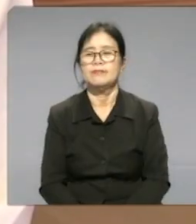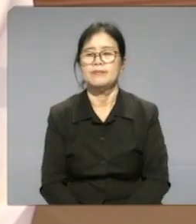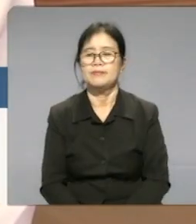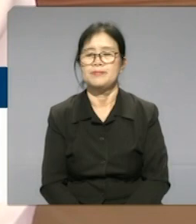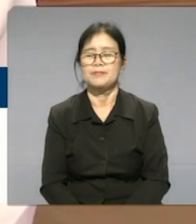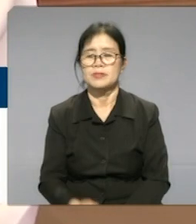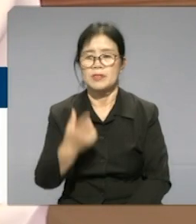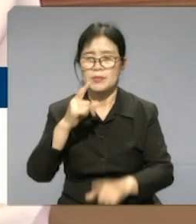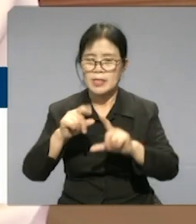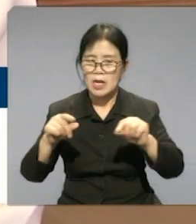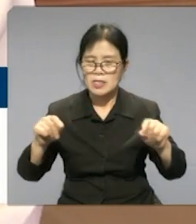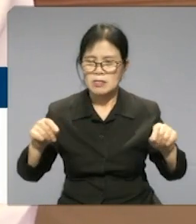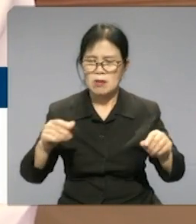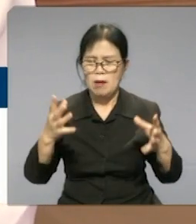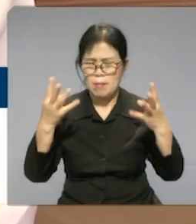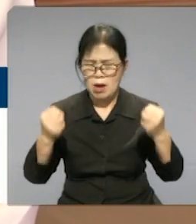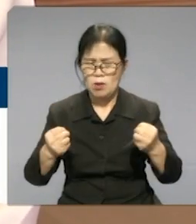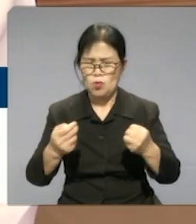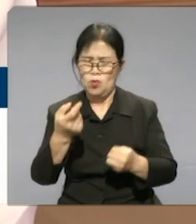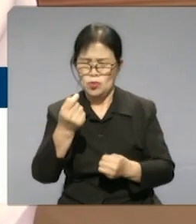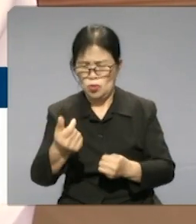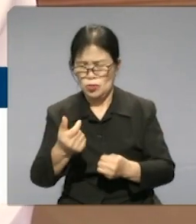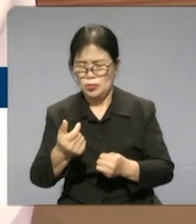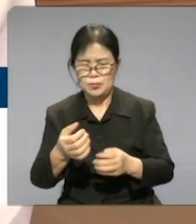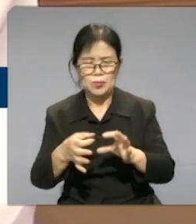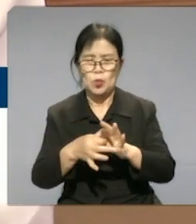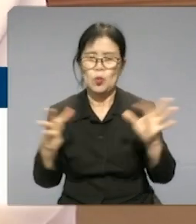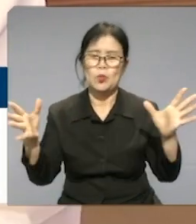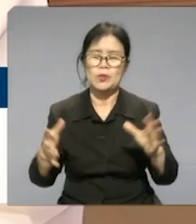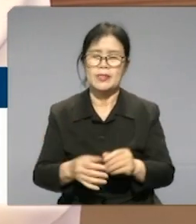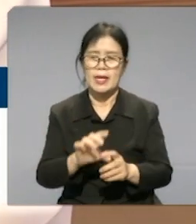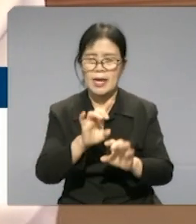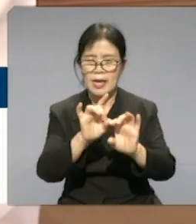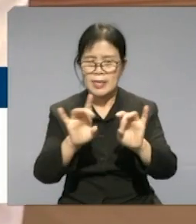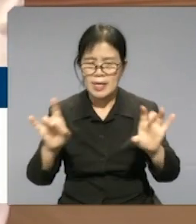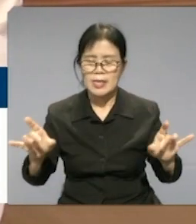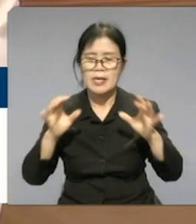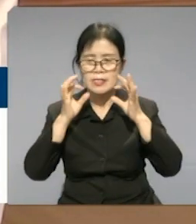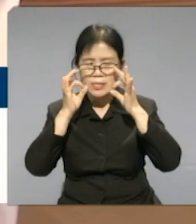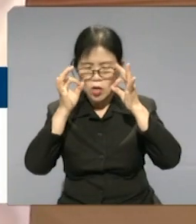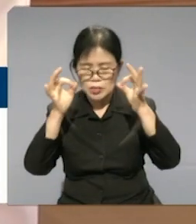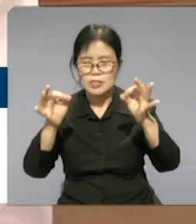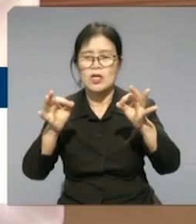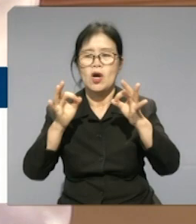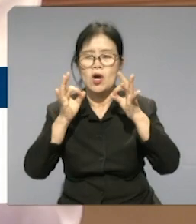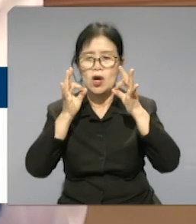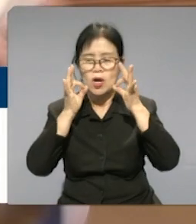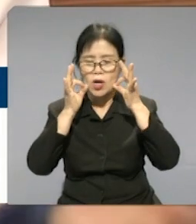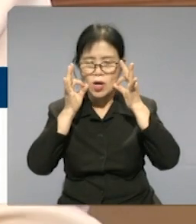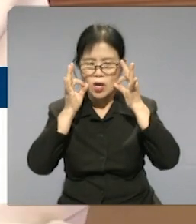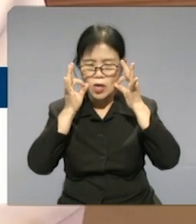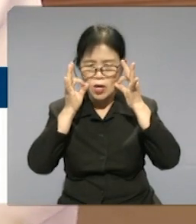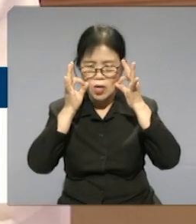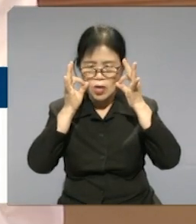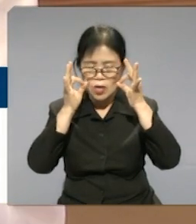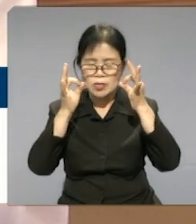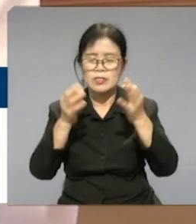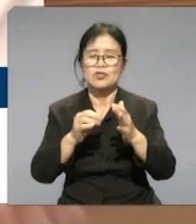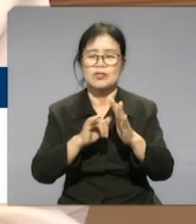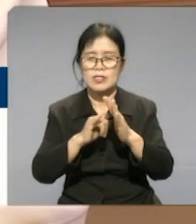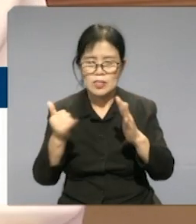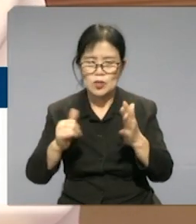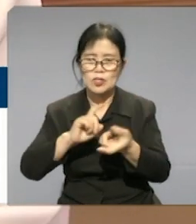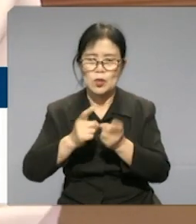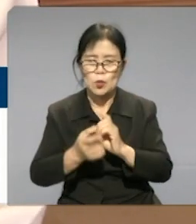음식의 가지수가 많고 적금 떠나서 이렇게 하나하나 정성 정성을 가족이 이렇게 서로